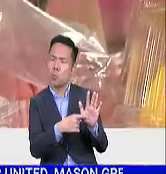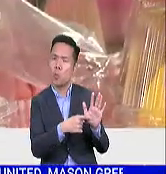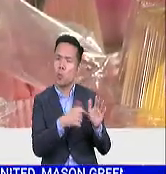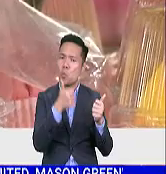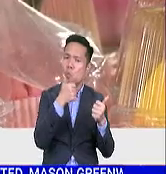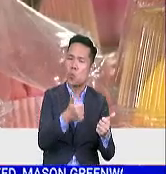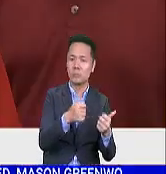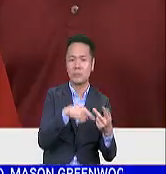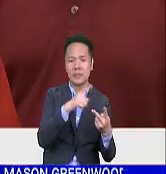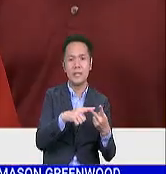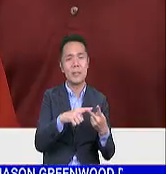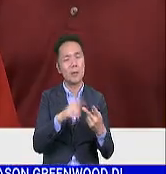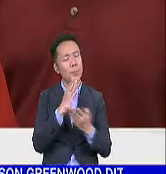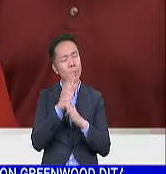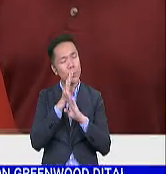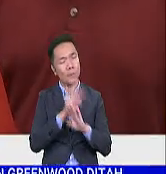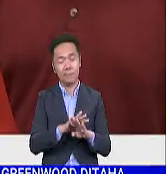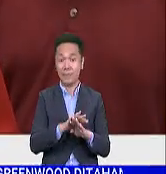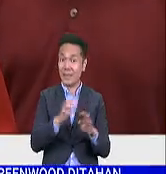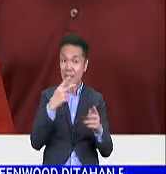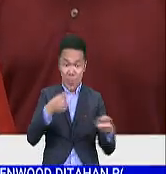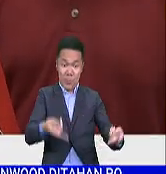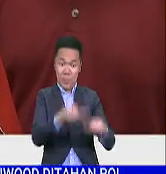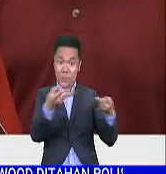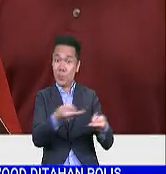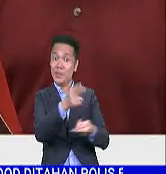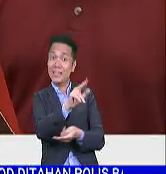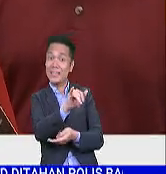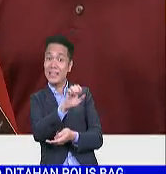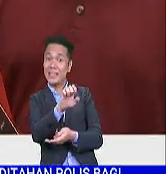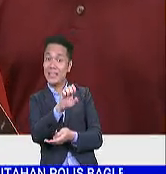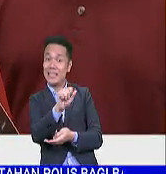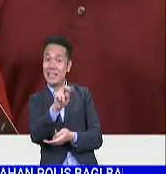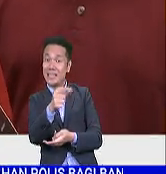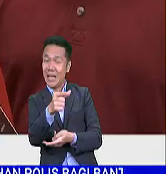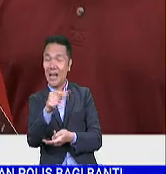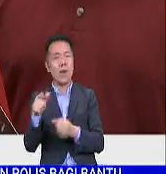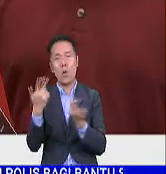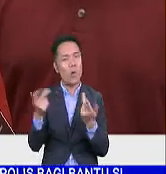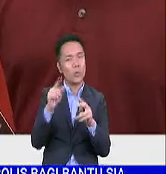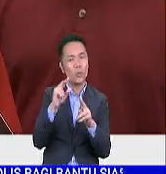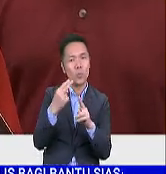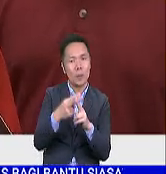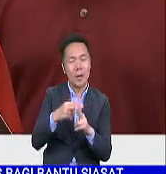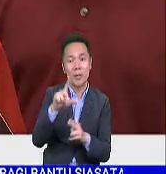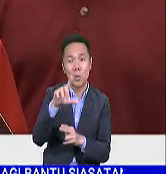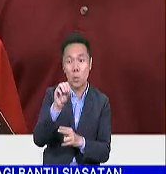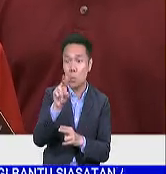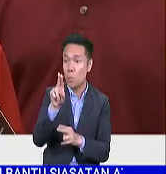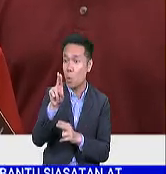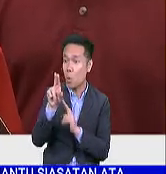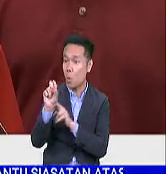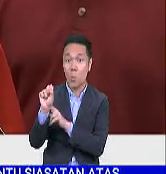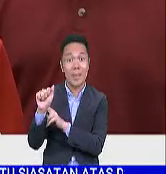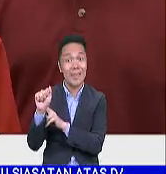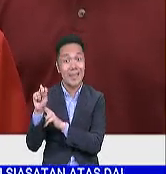dan kesejahteraan. Maksud yisang itu, kita mereka cakap lao sang. Lao sang mean kalau dalam